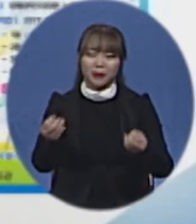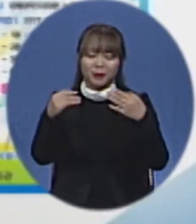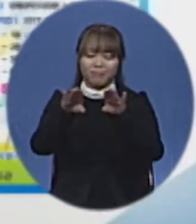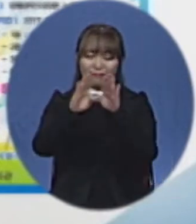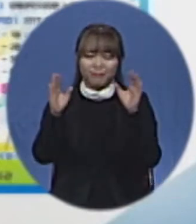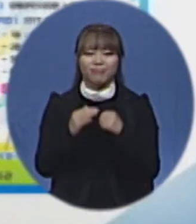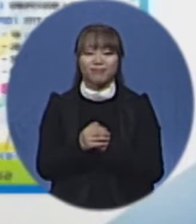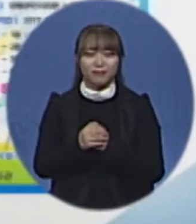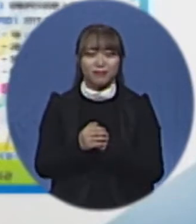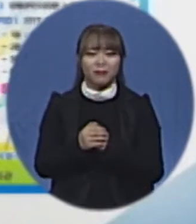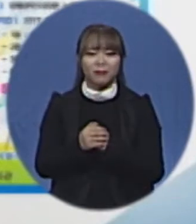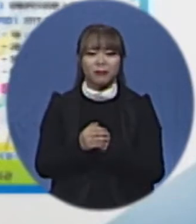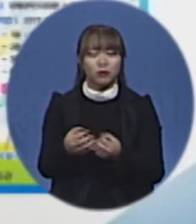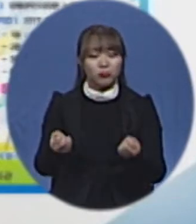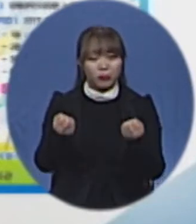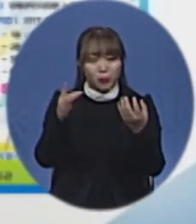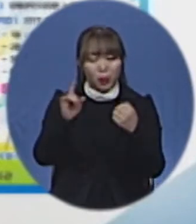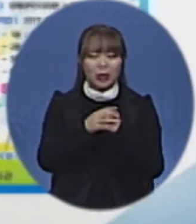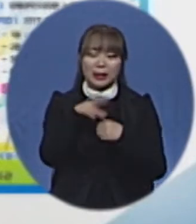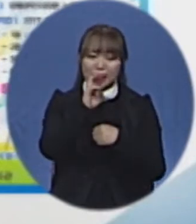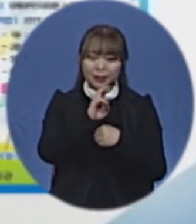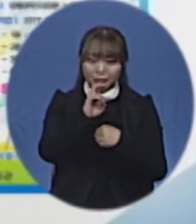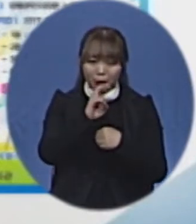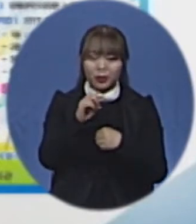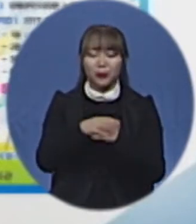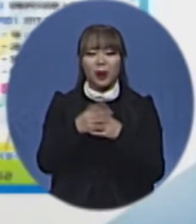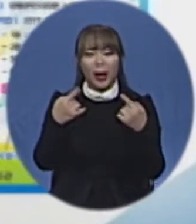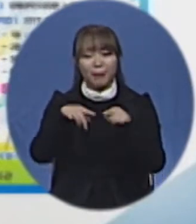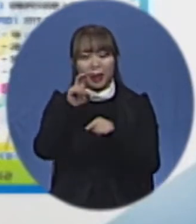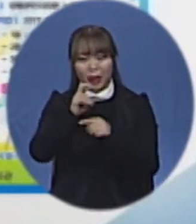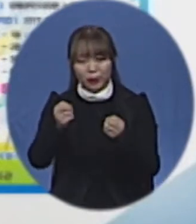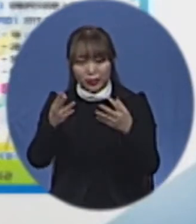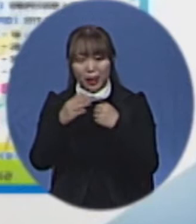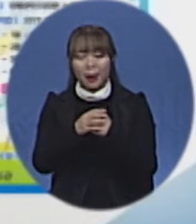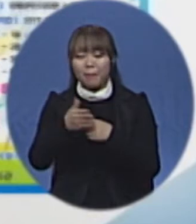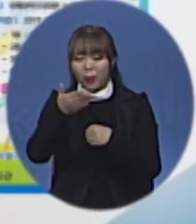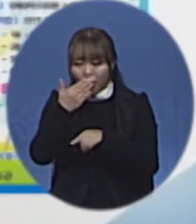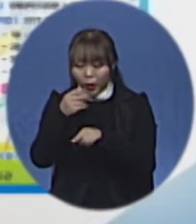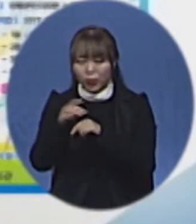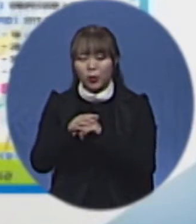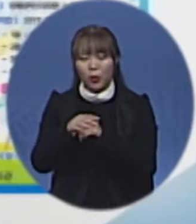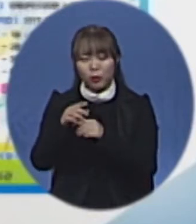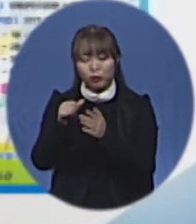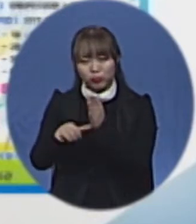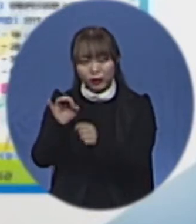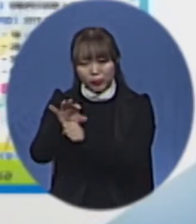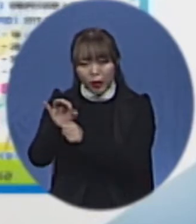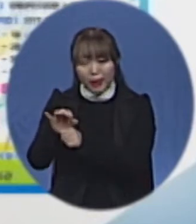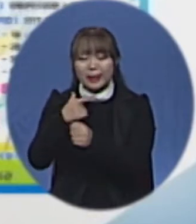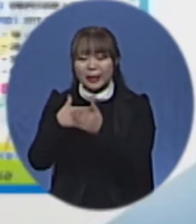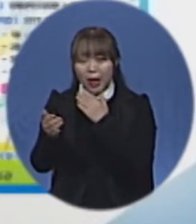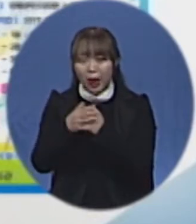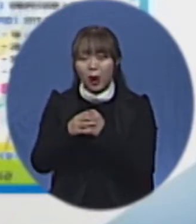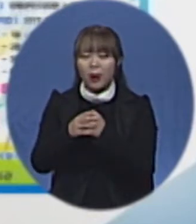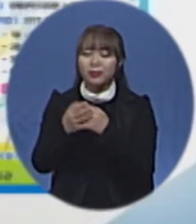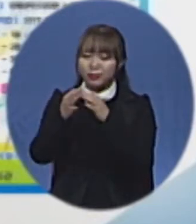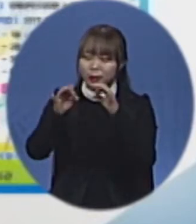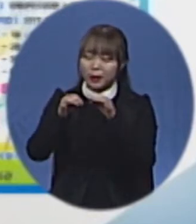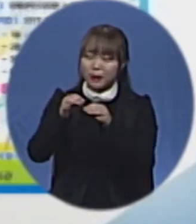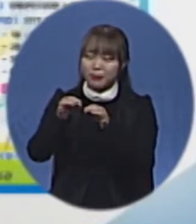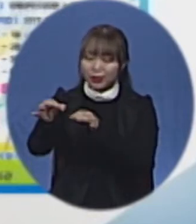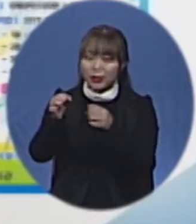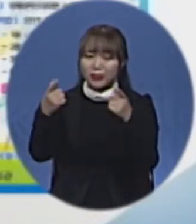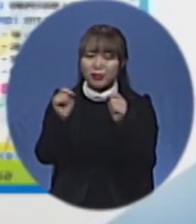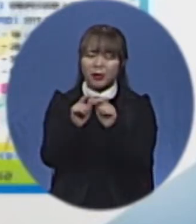개최합니다. 축제는 음악공연, 함께가요제, 먹거리 부스, 바자회, 체험부스, 프리마켓 등